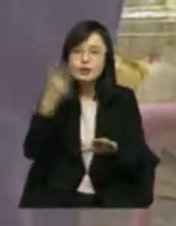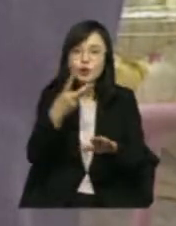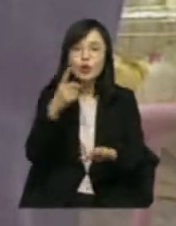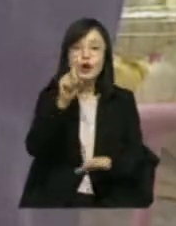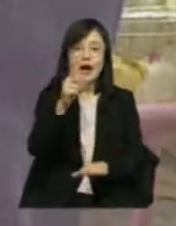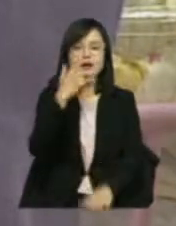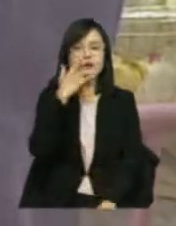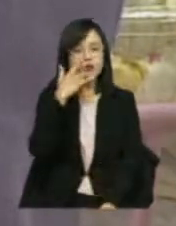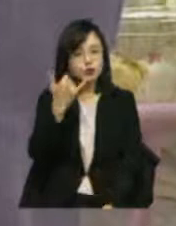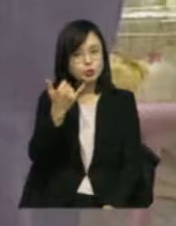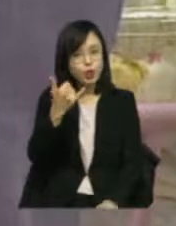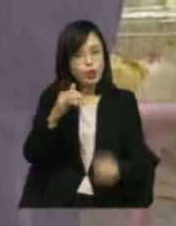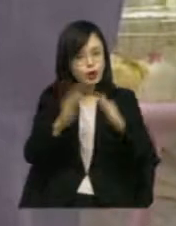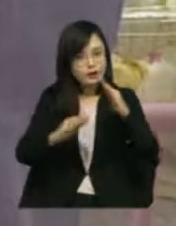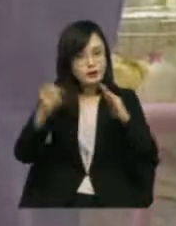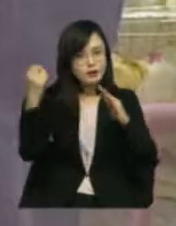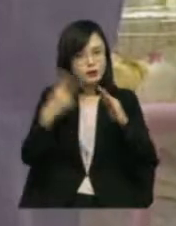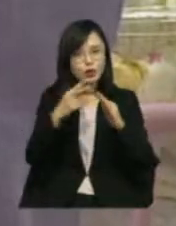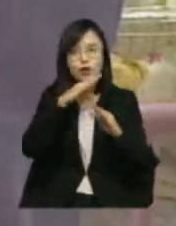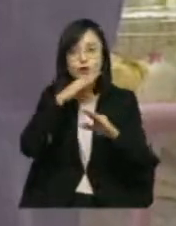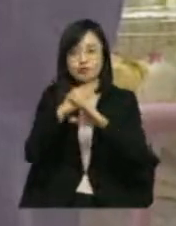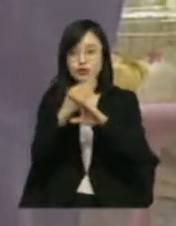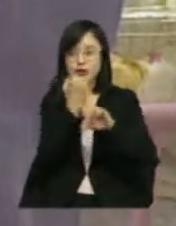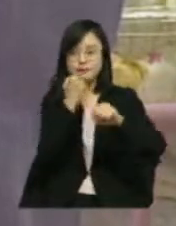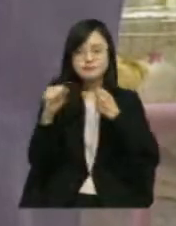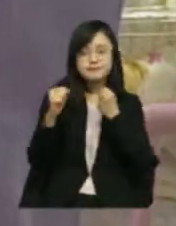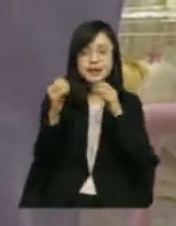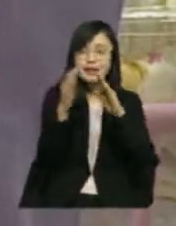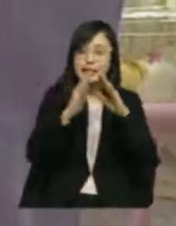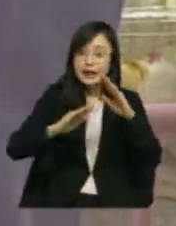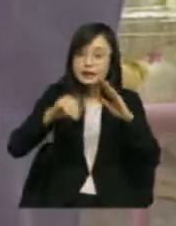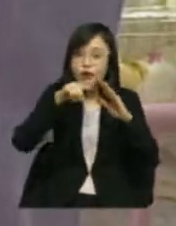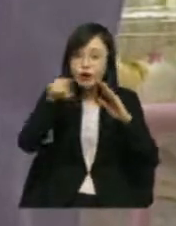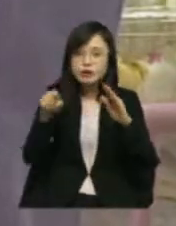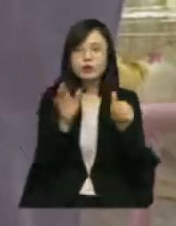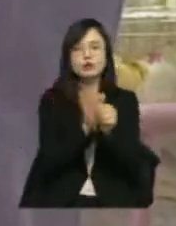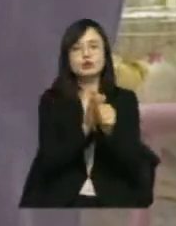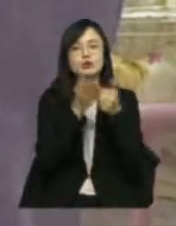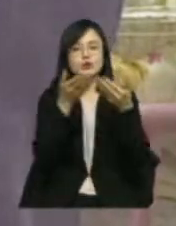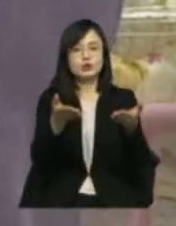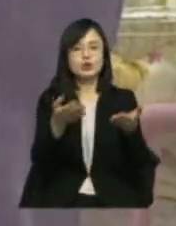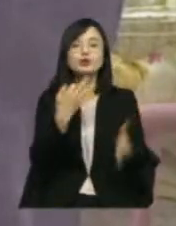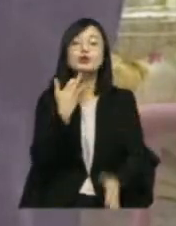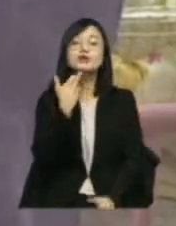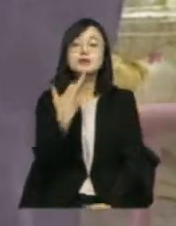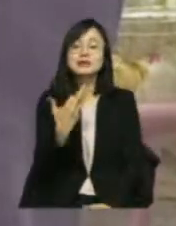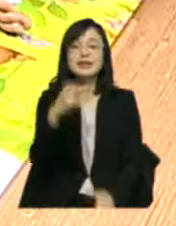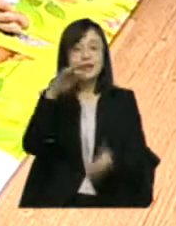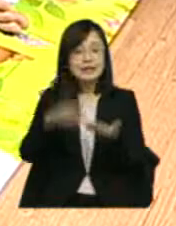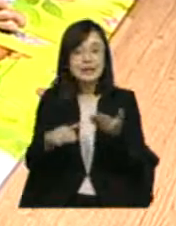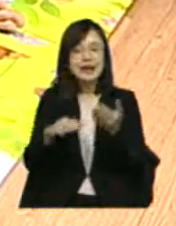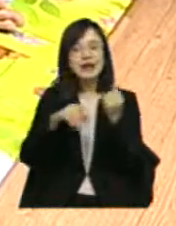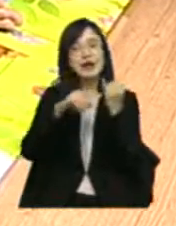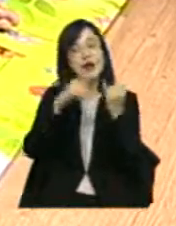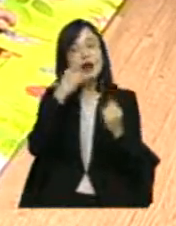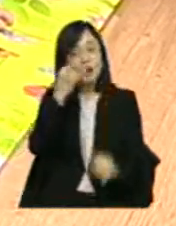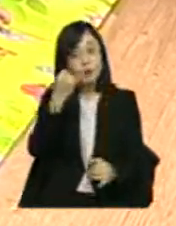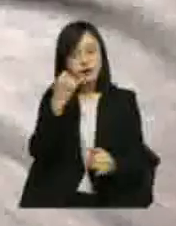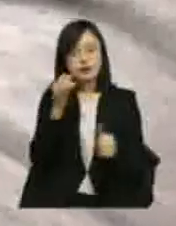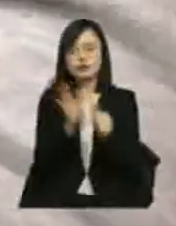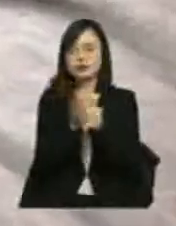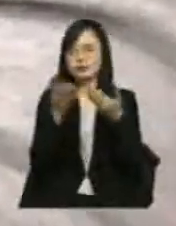가정, 새터민 가정, 그리고 만 18세 이하의 미혼 산모도 포함되고 지원 비용은 40만 원입니다.